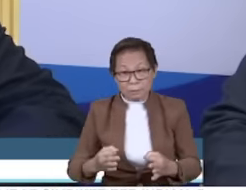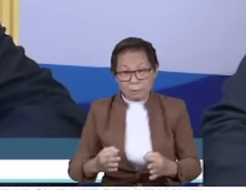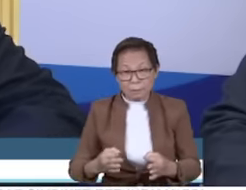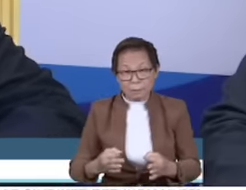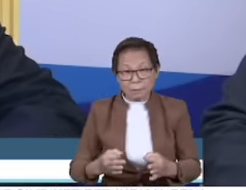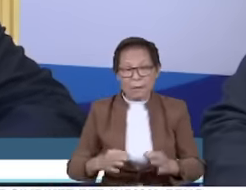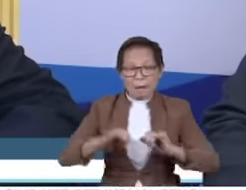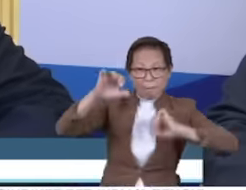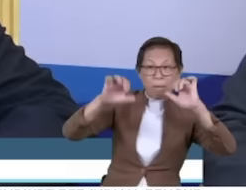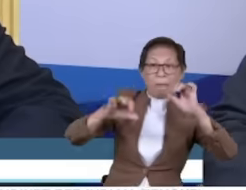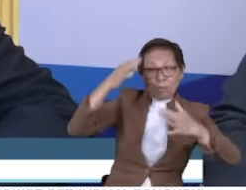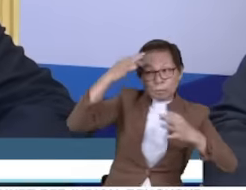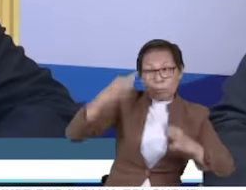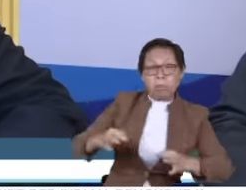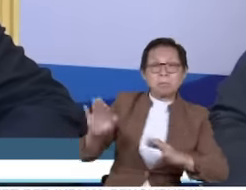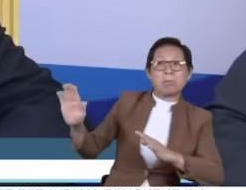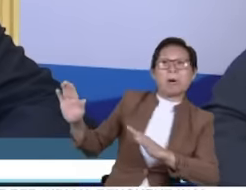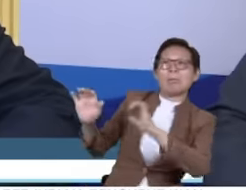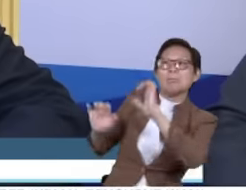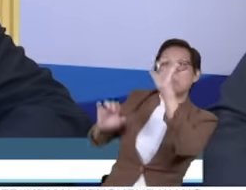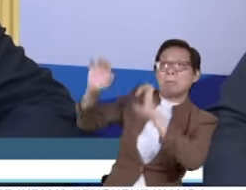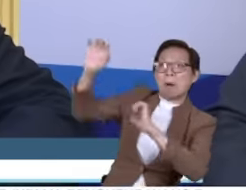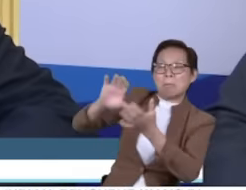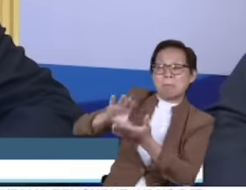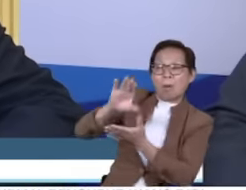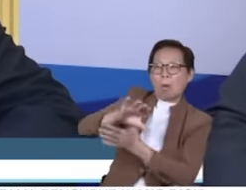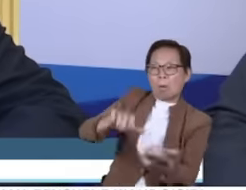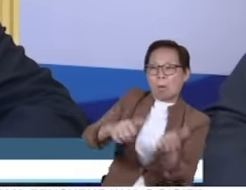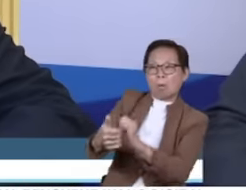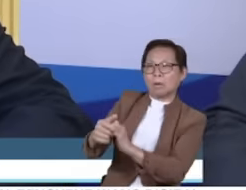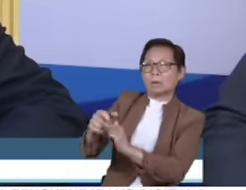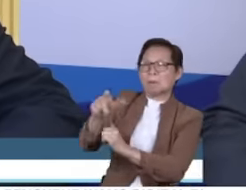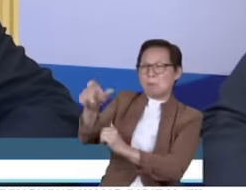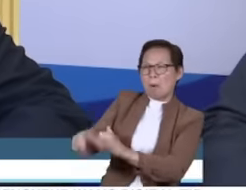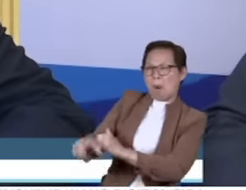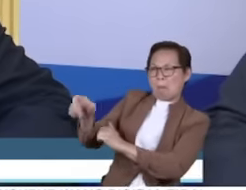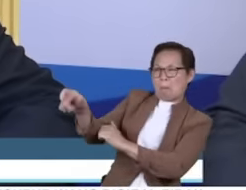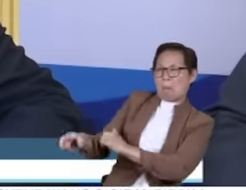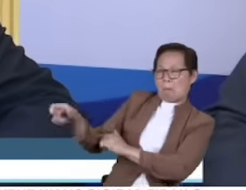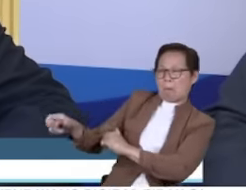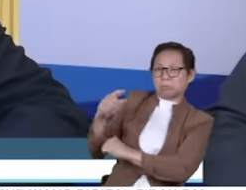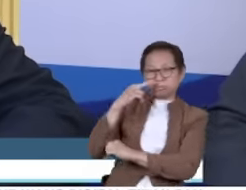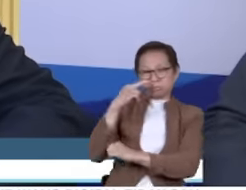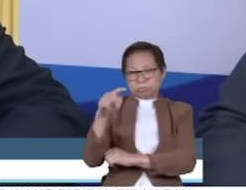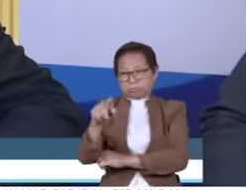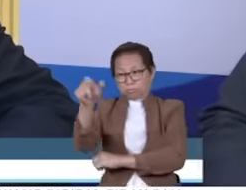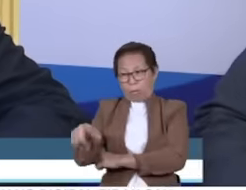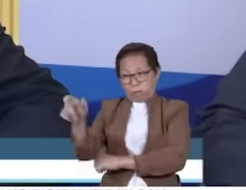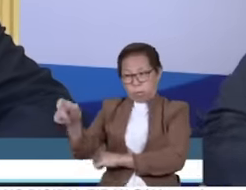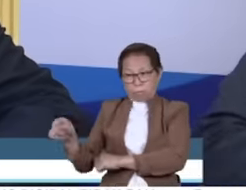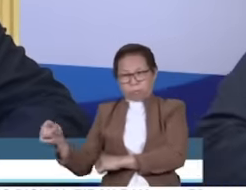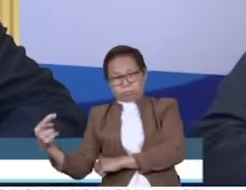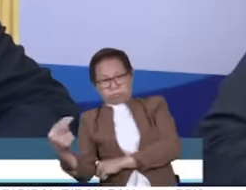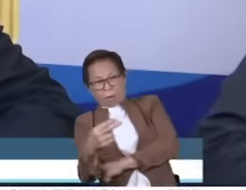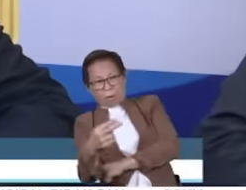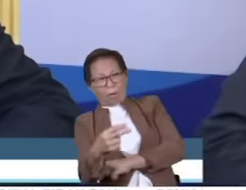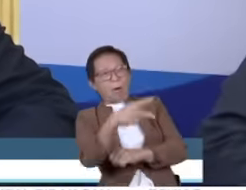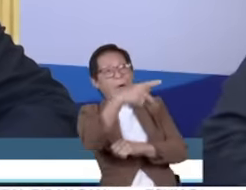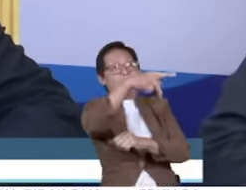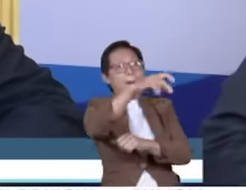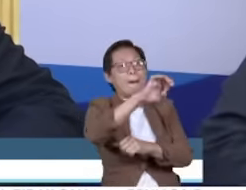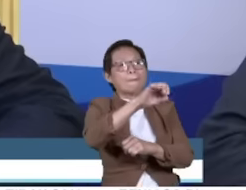penilaian potensi pelaburan oleh beberapa pihak yang telah melihat pengarang sebagai lokasi